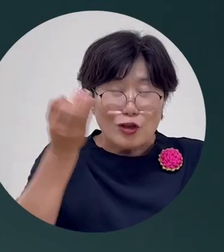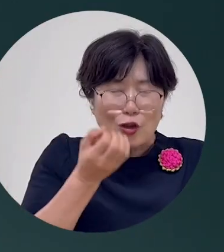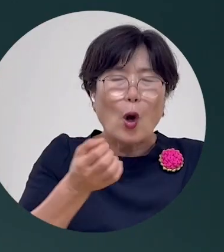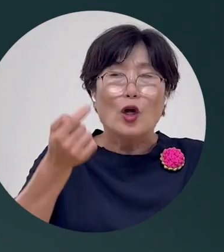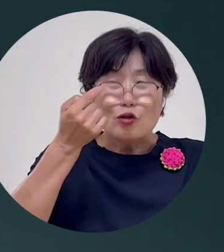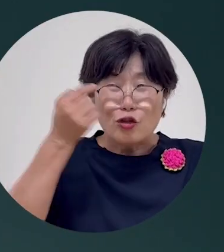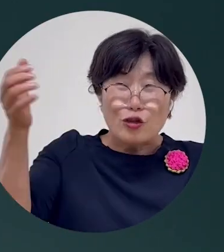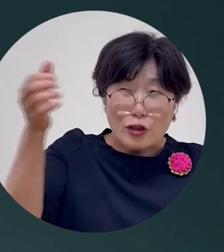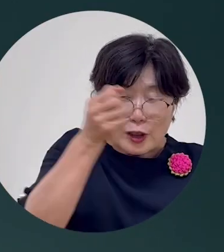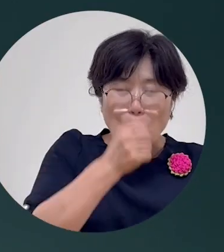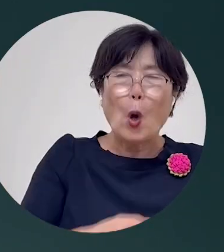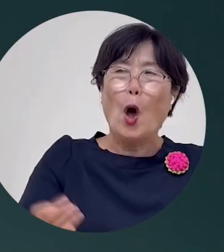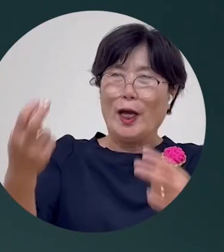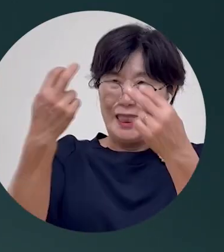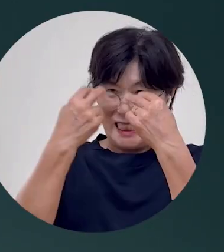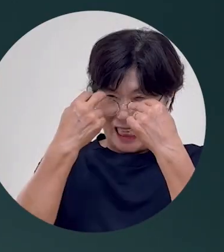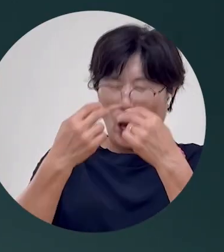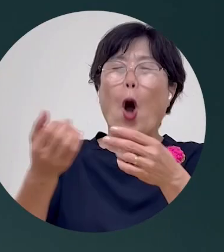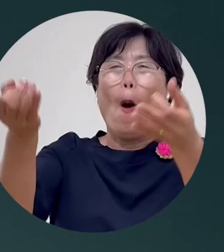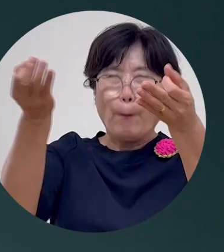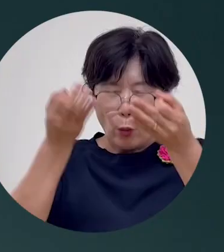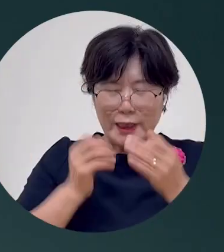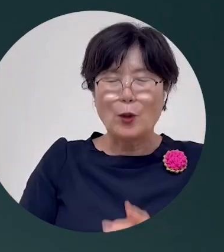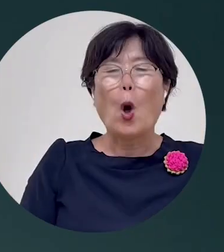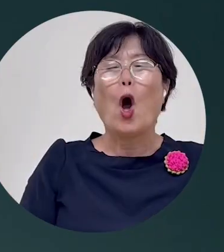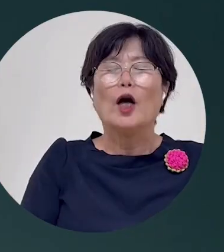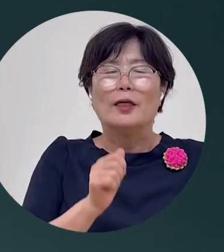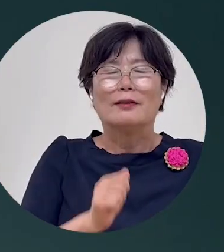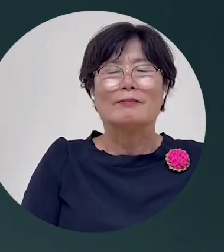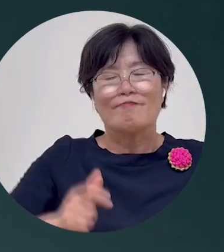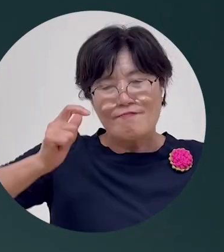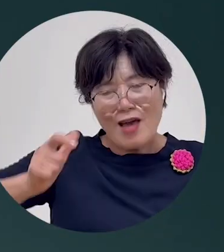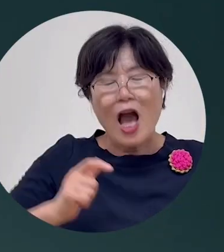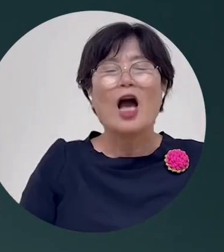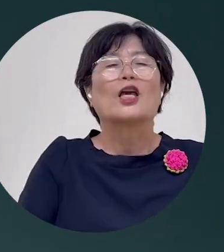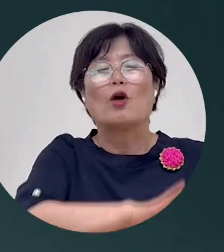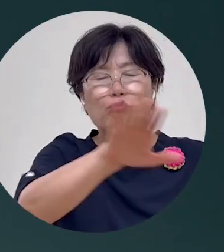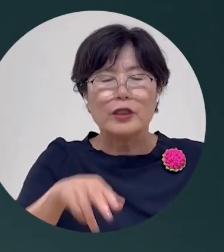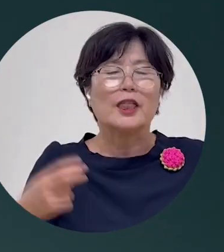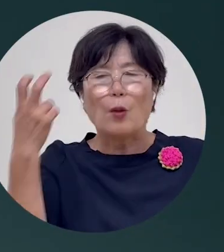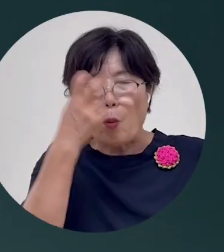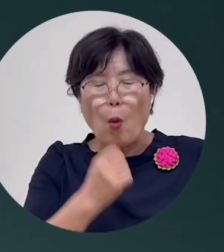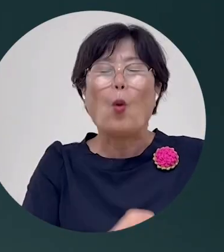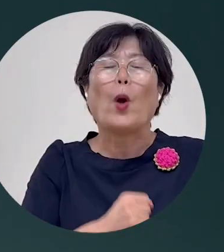계시면서 우리를 철통같이 보호해 주십니다. 아멘?